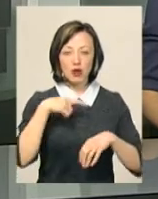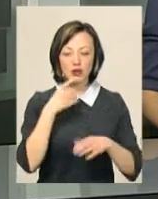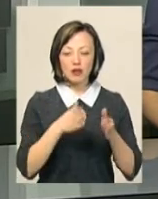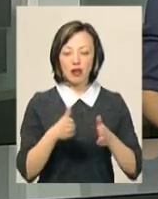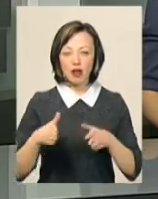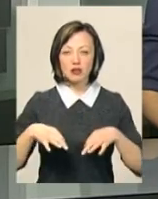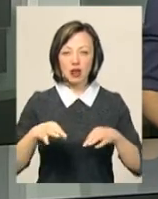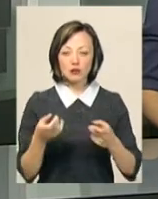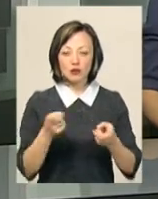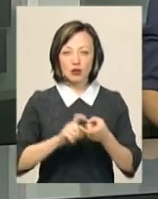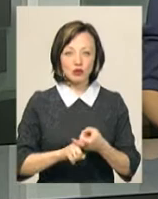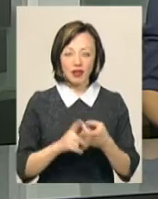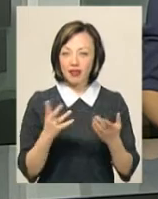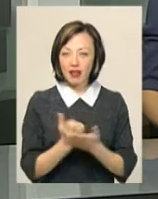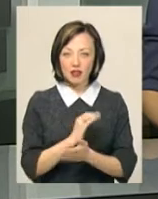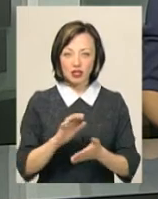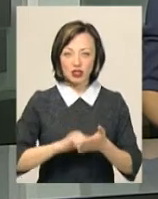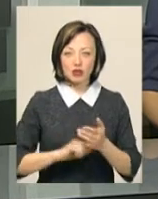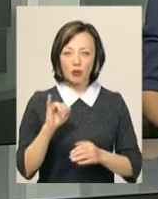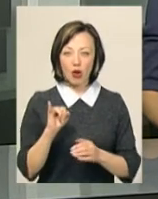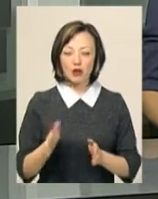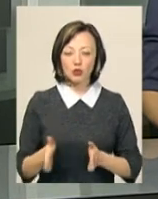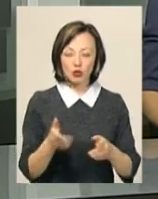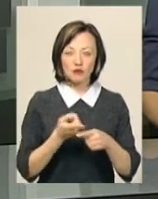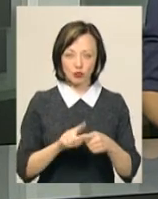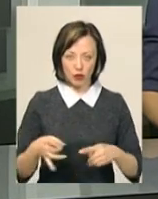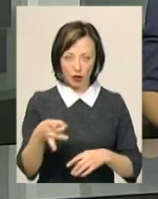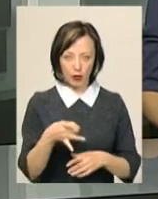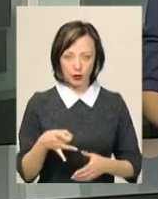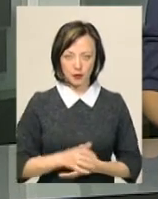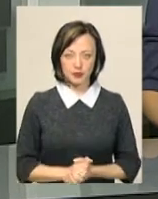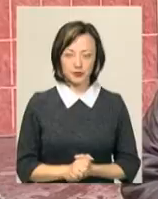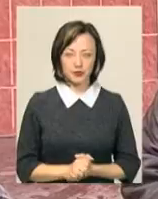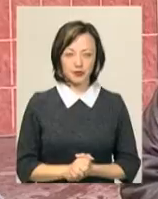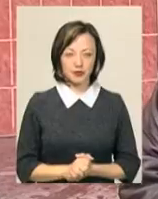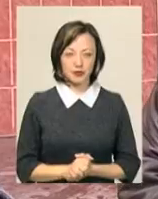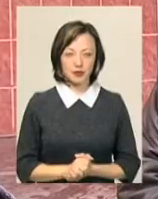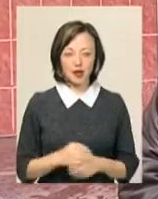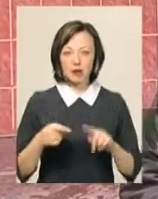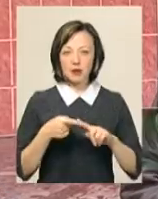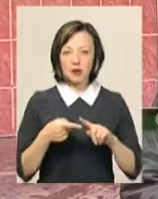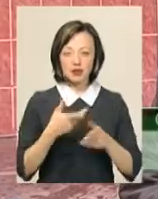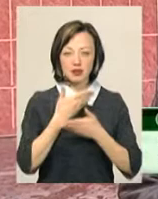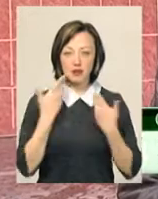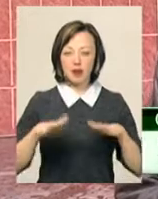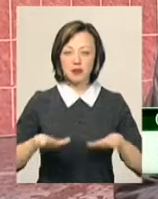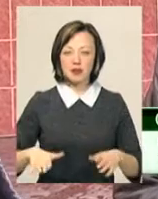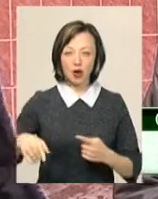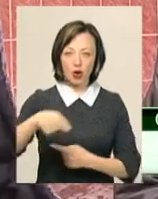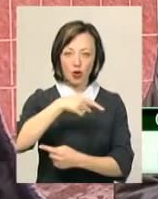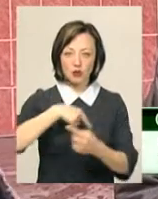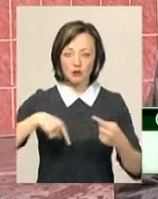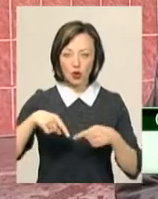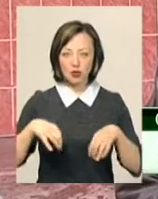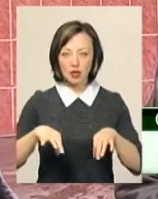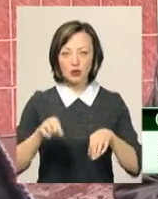налагодити транспортне сполучення не вдається через погані дороги у цьому мікрорайоні. Перше, немає місця для розвороту громадського транспорту. По-друге,